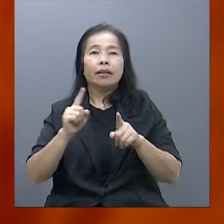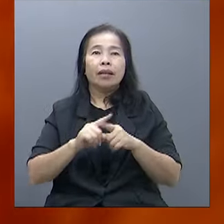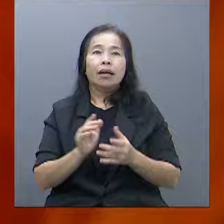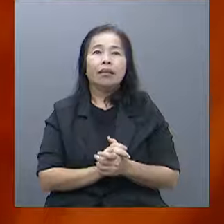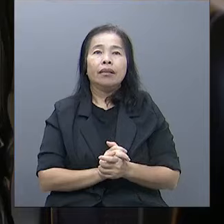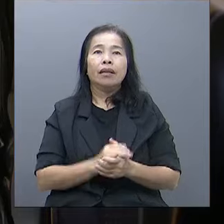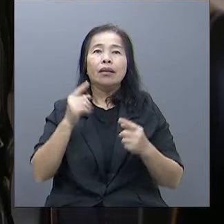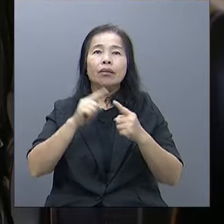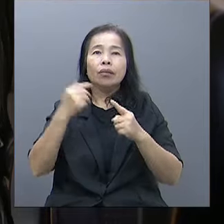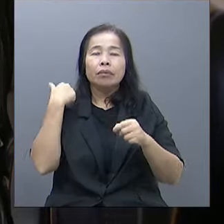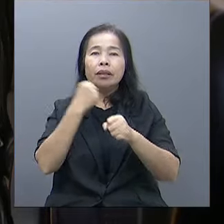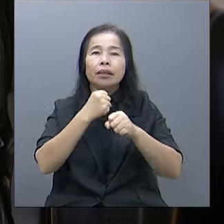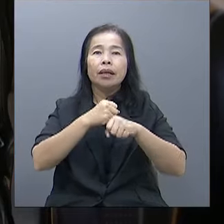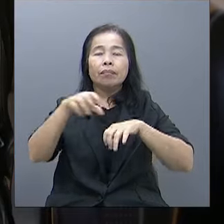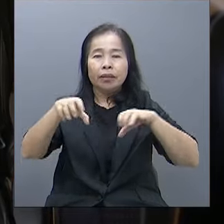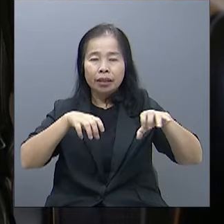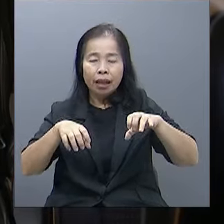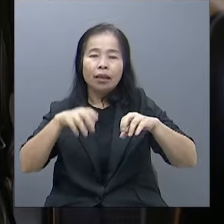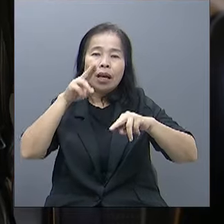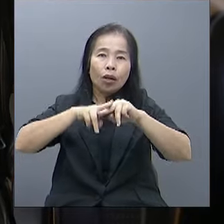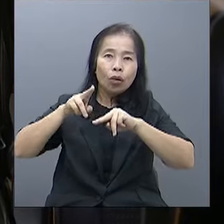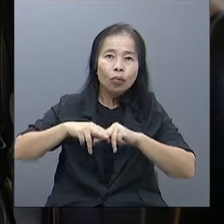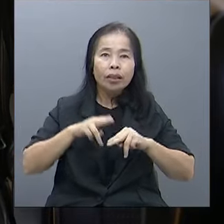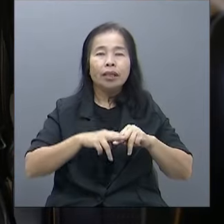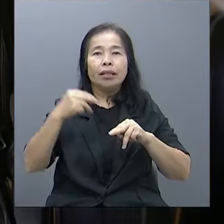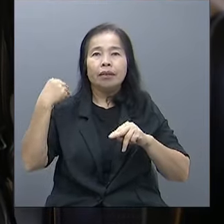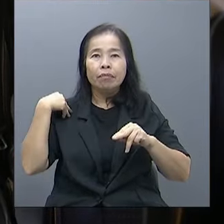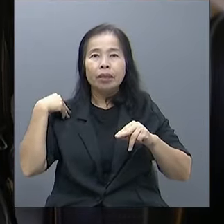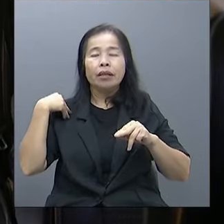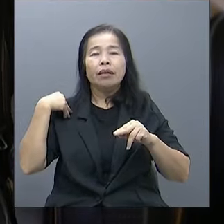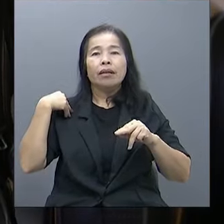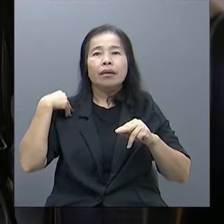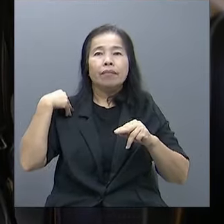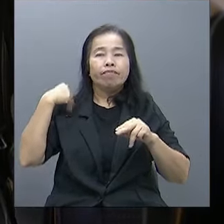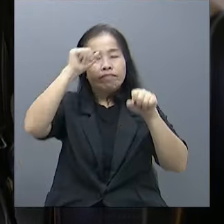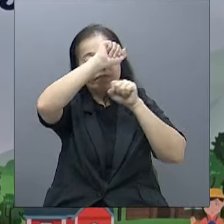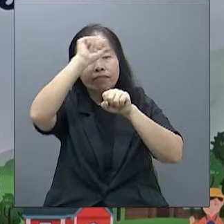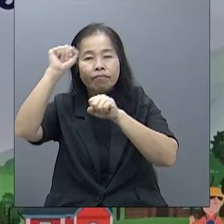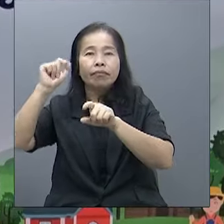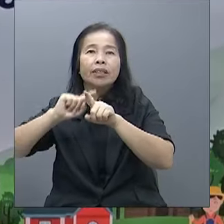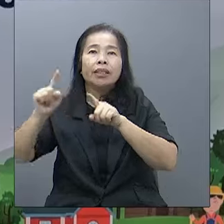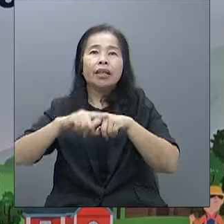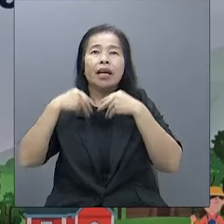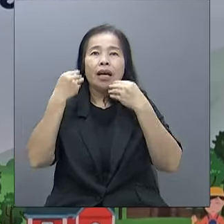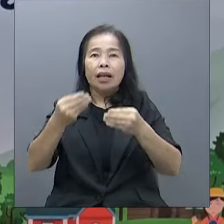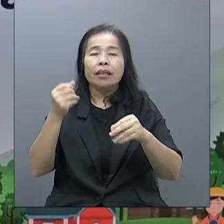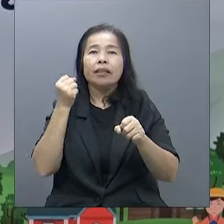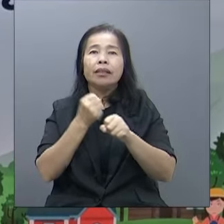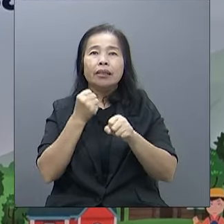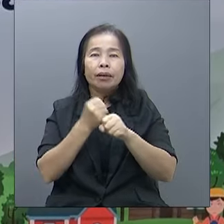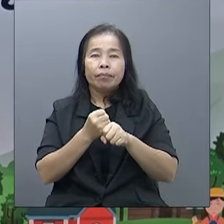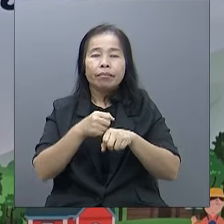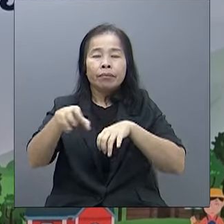อบนี้จึงมีการยึดติดที่นั่งนะบูสเตอร์ซีทสำหรับเด็กที่มีความสูงต่ำกว่านั้นฮะให้สามารถใช้ระบบยึดเหนี่ยวของรถยนต์